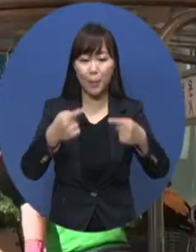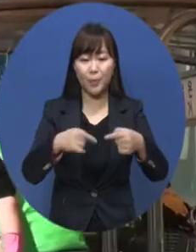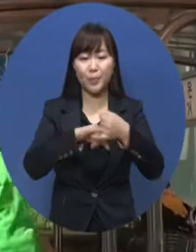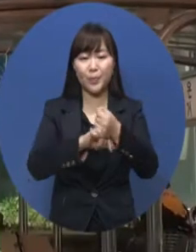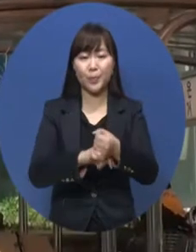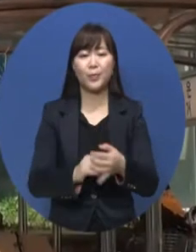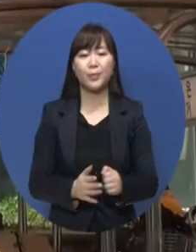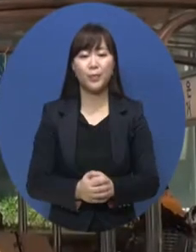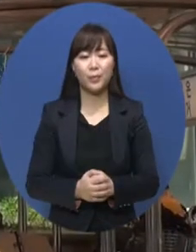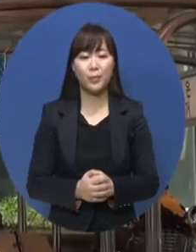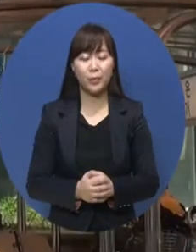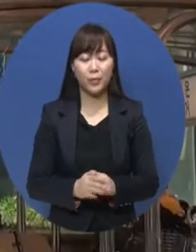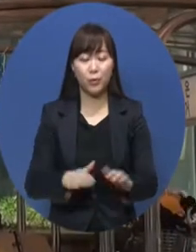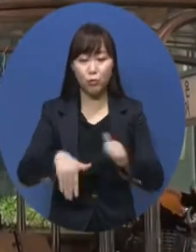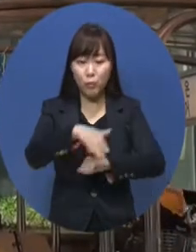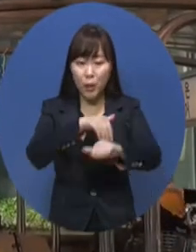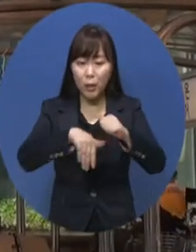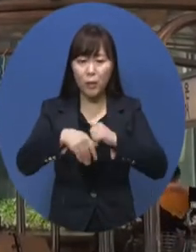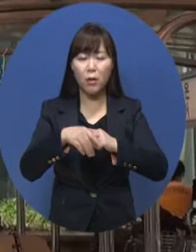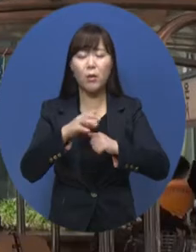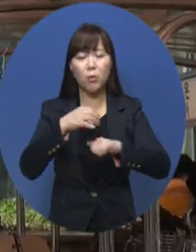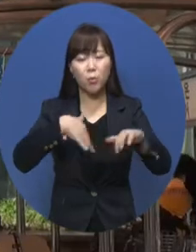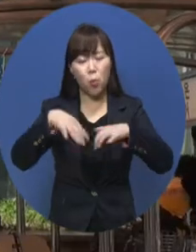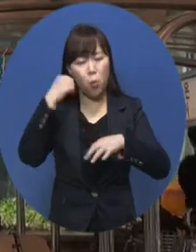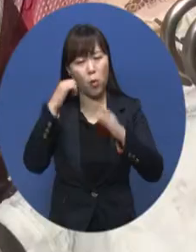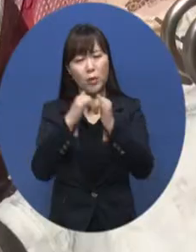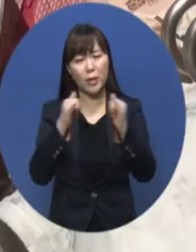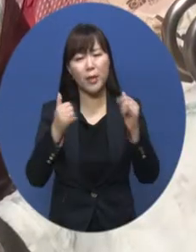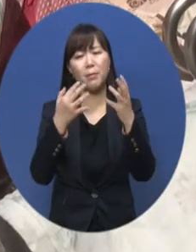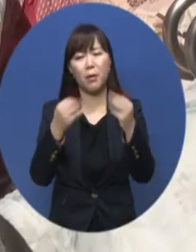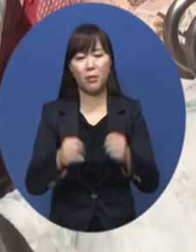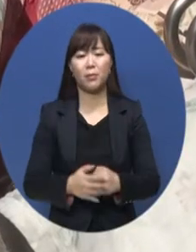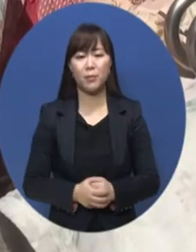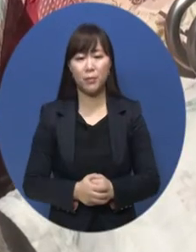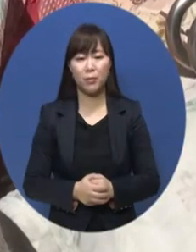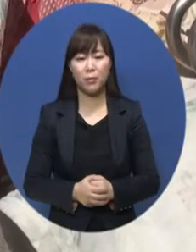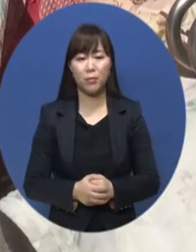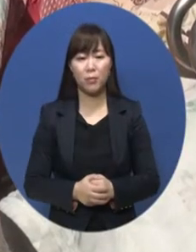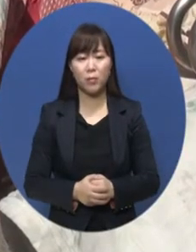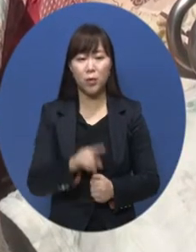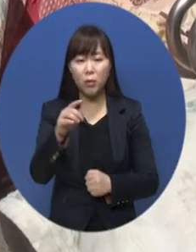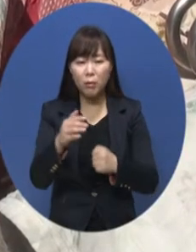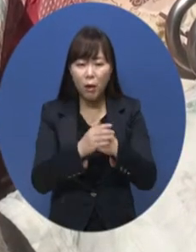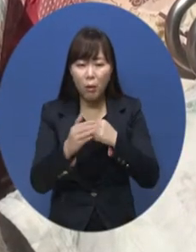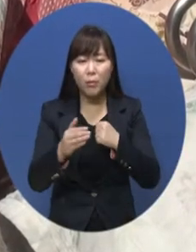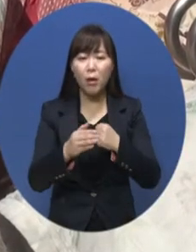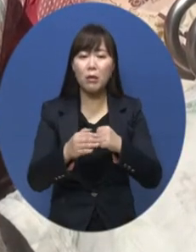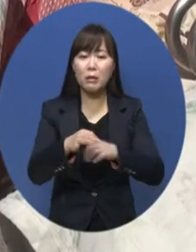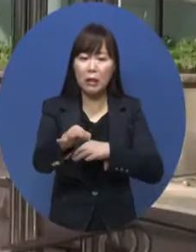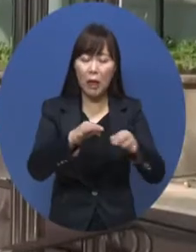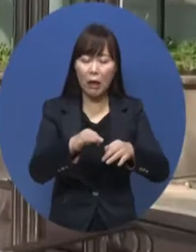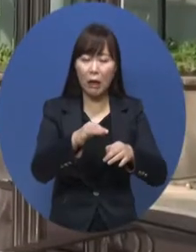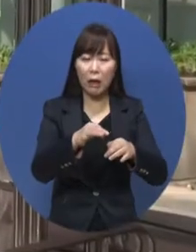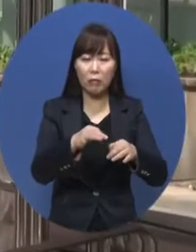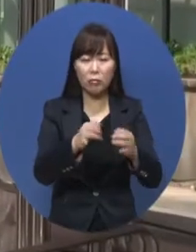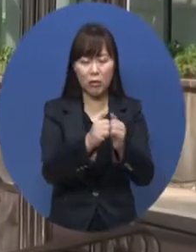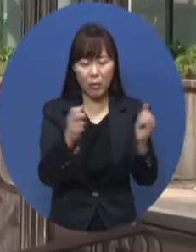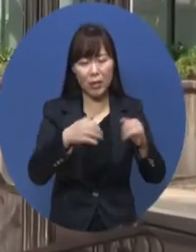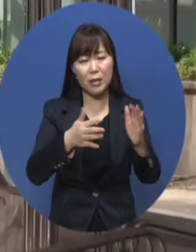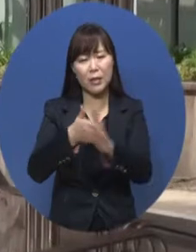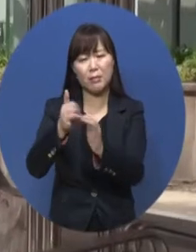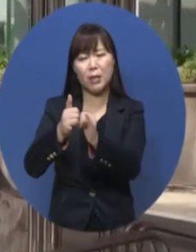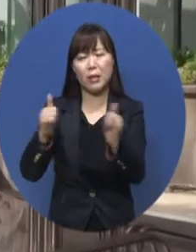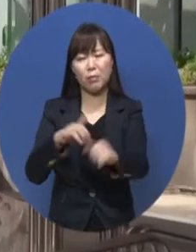하겠습니다. 의정부역 주변에는 많은 노숙인들이 생활하고 있습니다. 그로 인한 상가 입주민과 시민들의